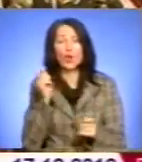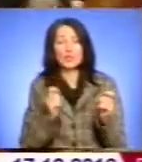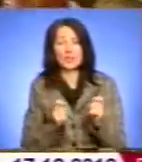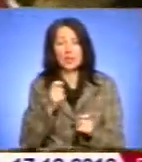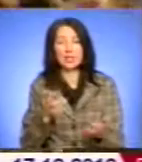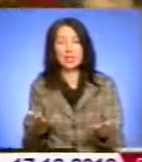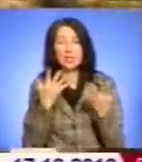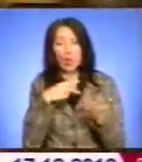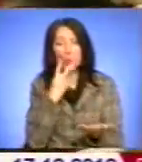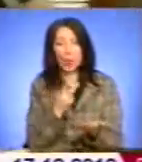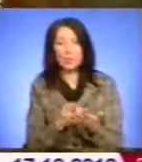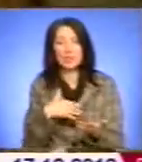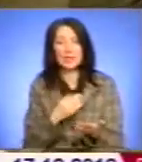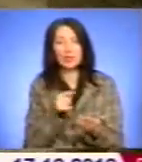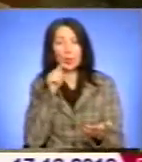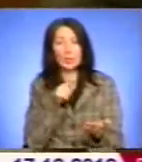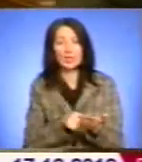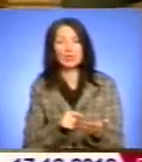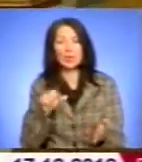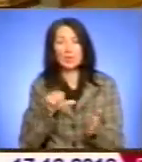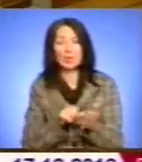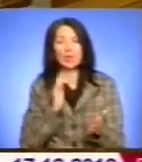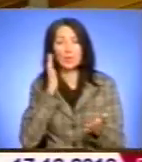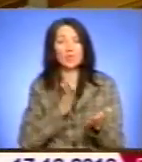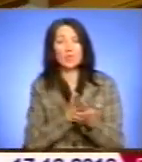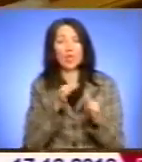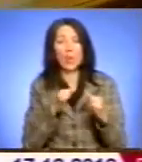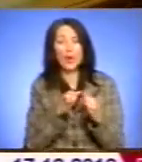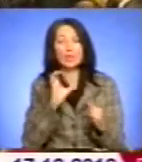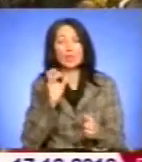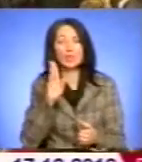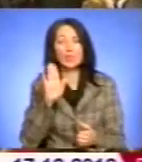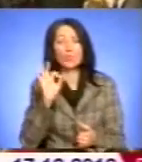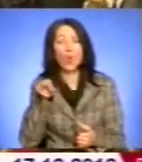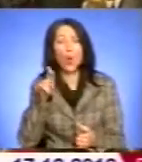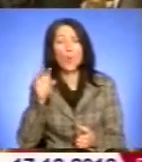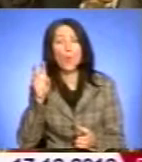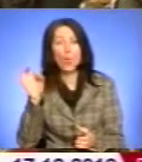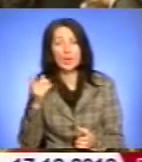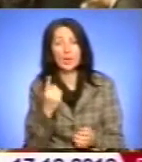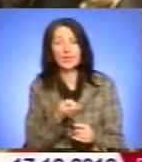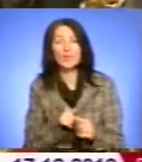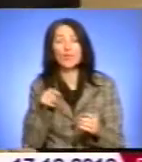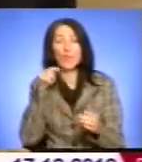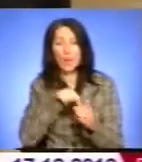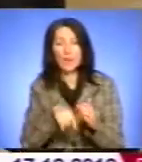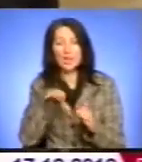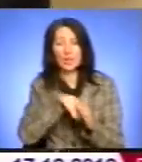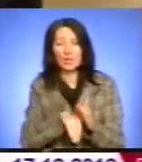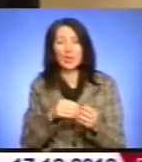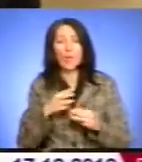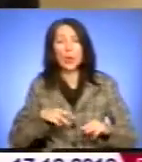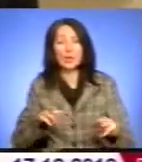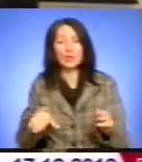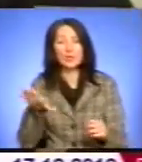свою позицію представники політичної партії «Всеукраїнське об'єднання «Свобода», які вперше увійшли до стін парламенту цілою фракцією. Ми